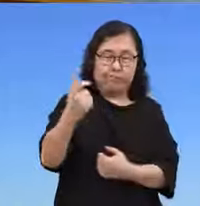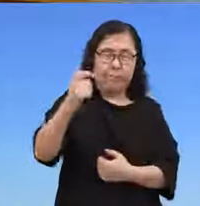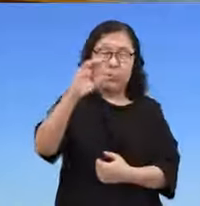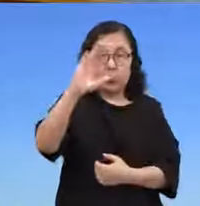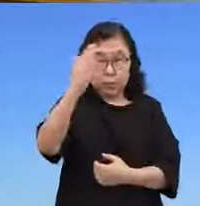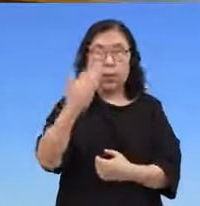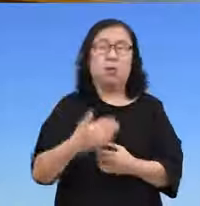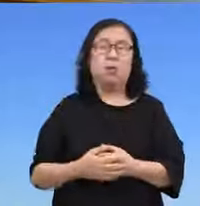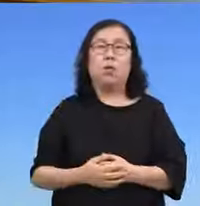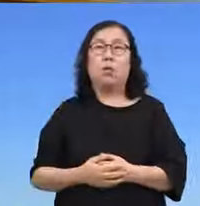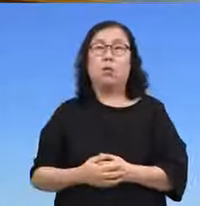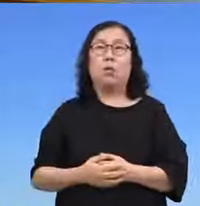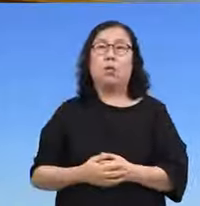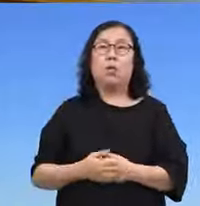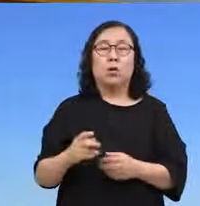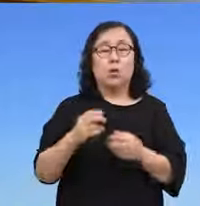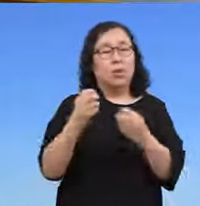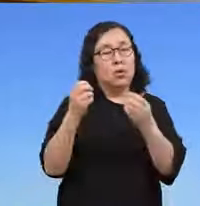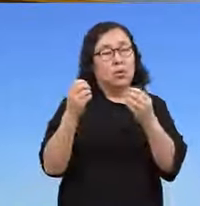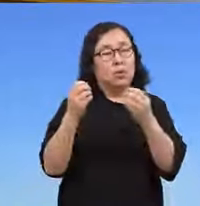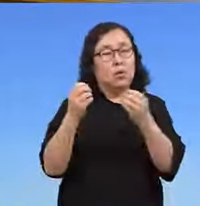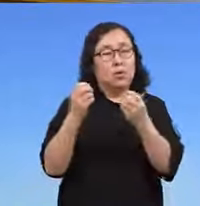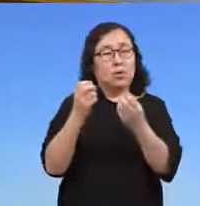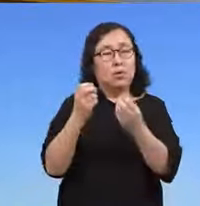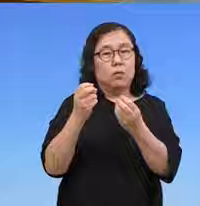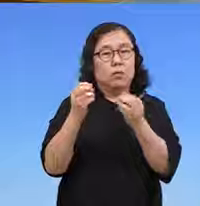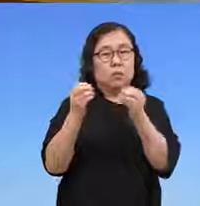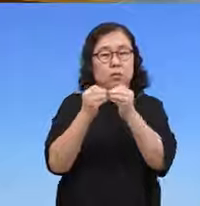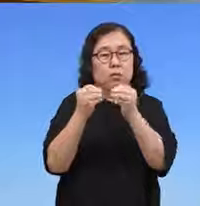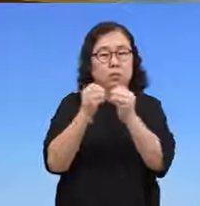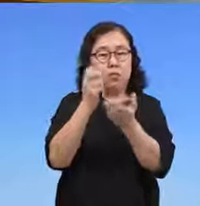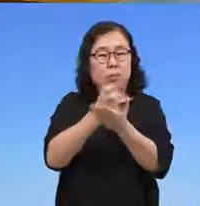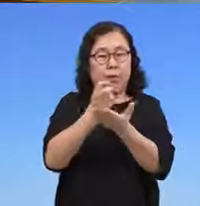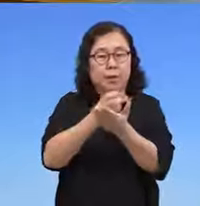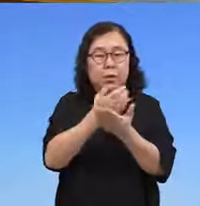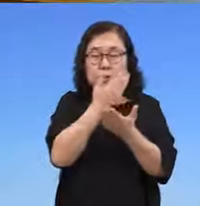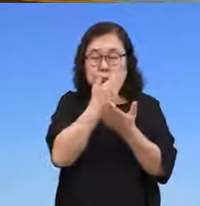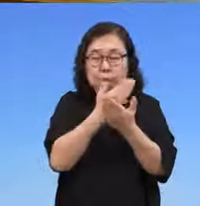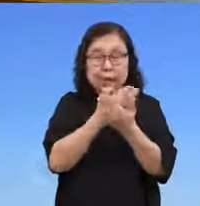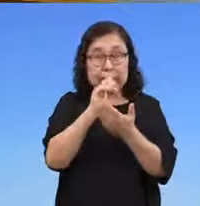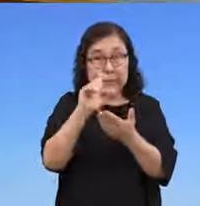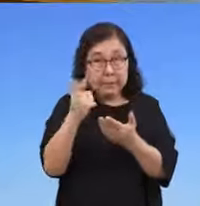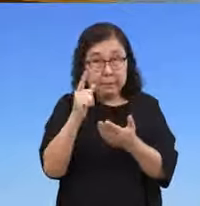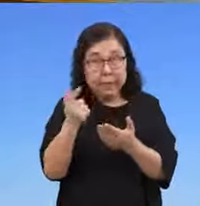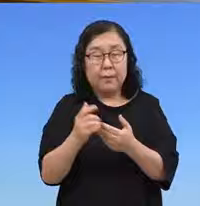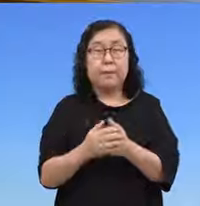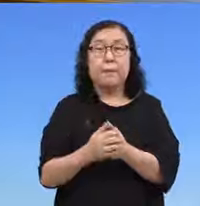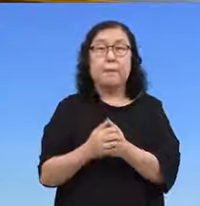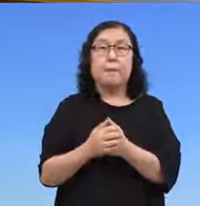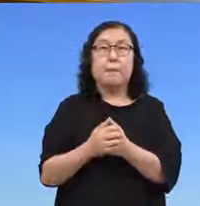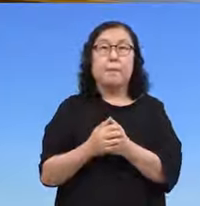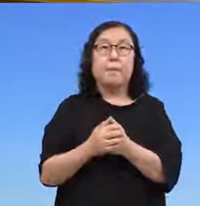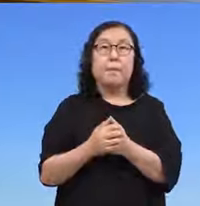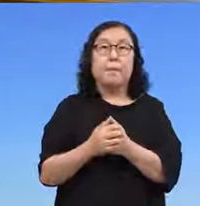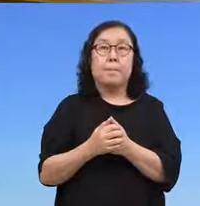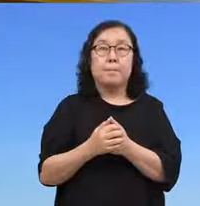강건하여지고. 그 우리말에는 이 문법이 사실 뭐 그렇게 중요한 것 같지가 않은데요,